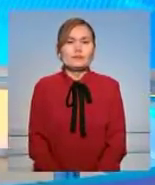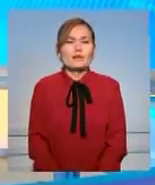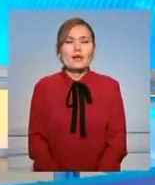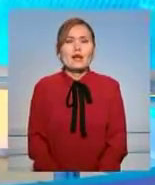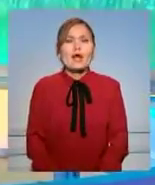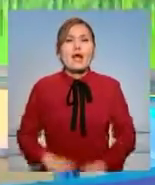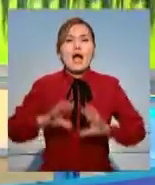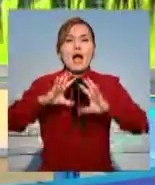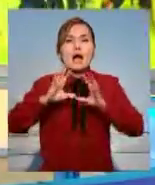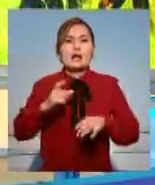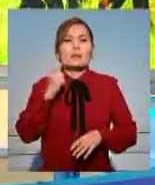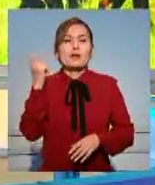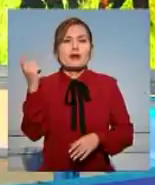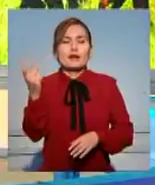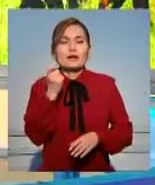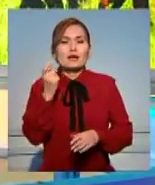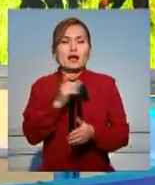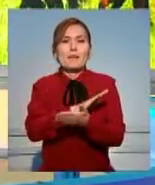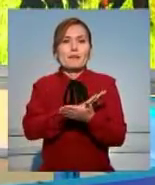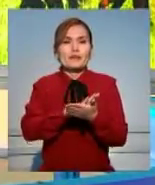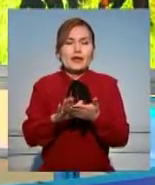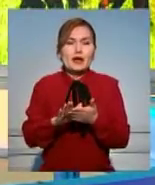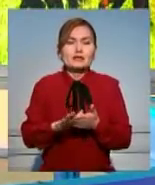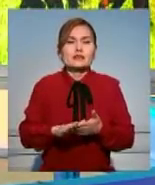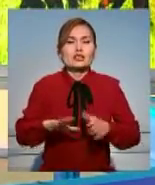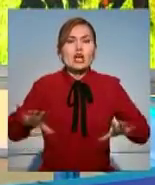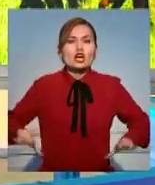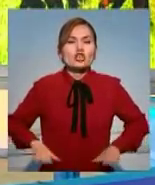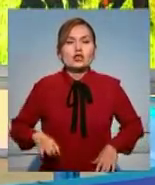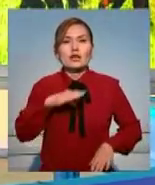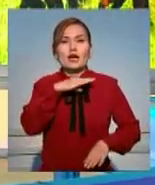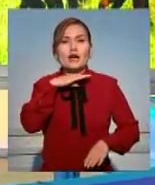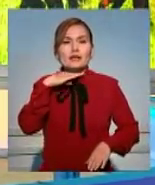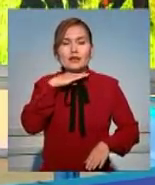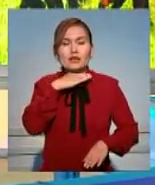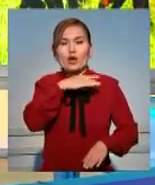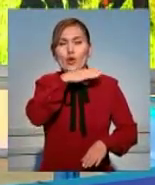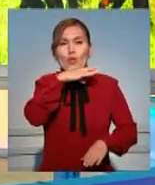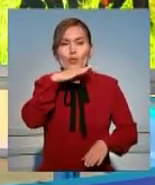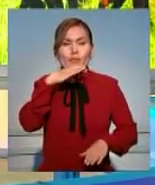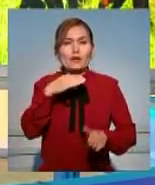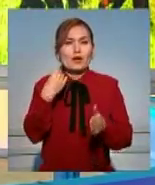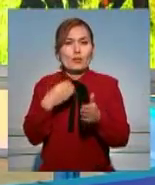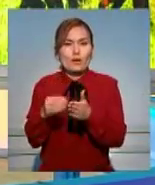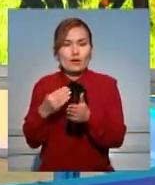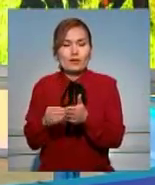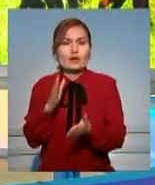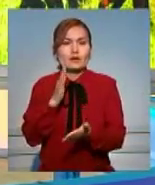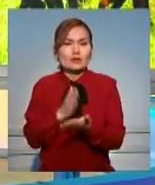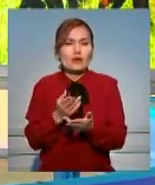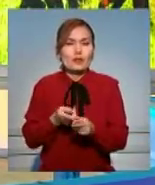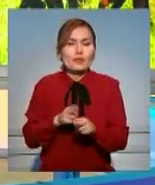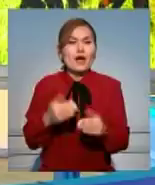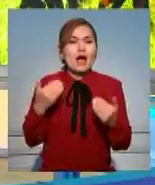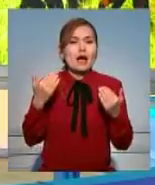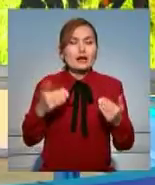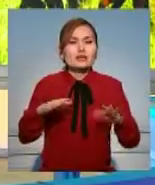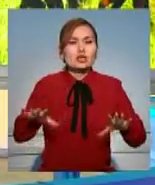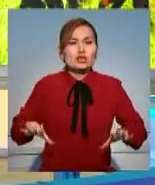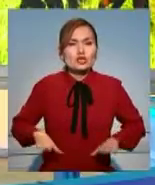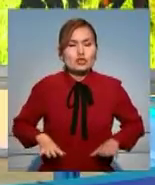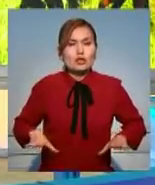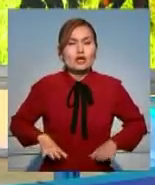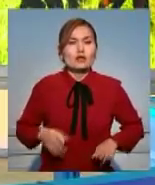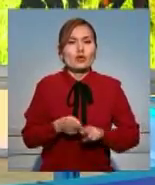Әлемде экологиялық таза жылқы еті мен қымызға сұраныс артқан. Бұл туралы Оралда өткен етті сүтті бағыттағы жергілікті жылқылардың